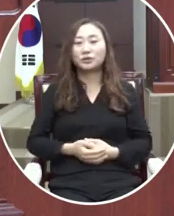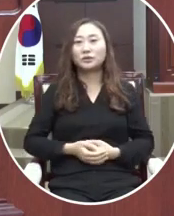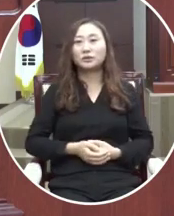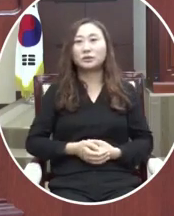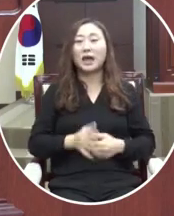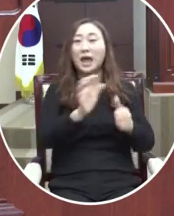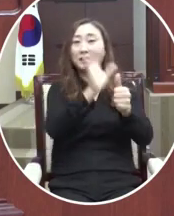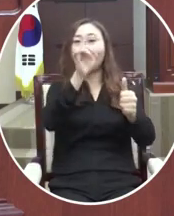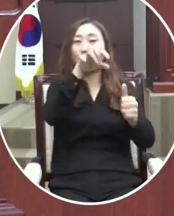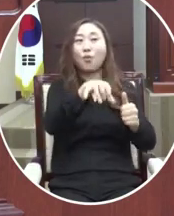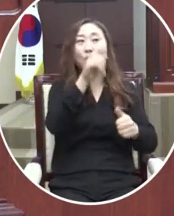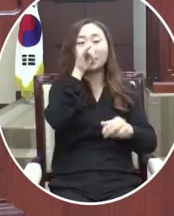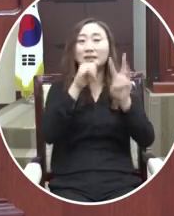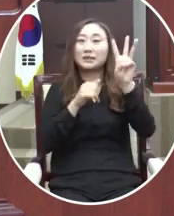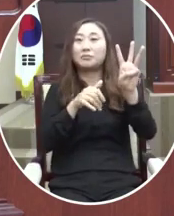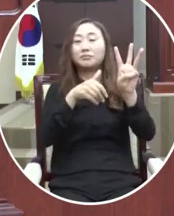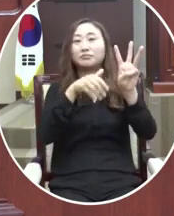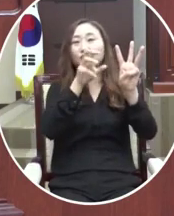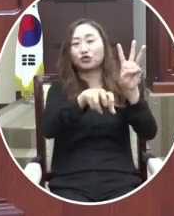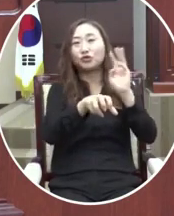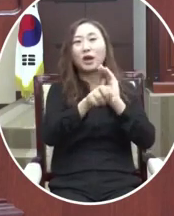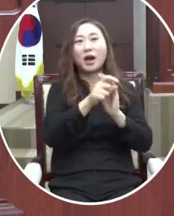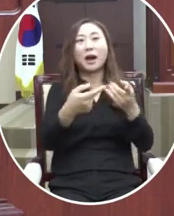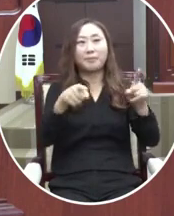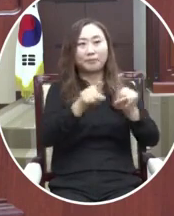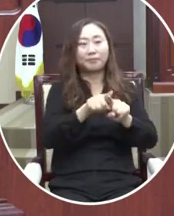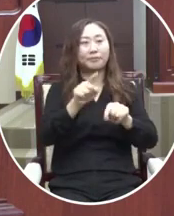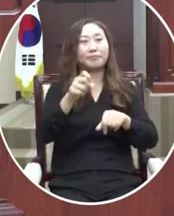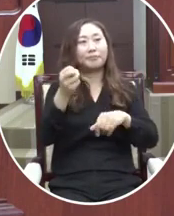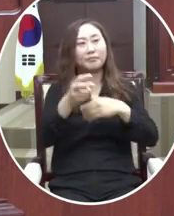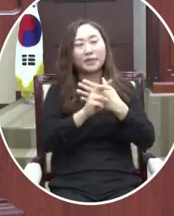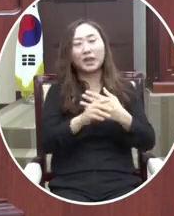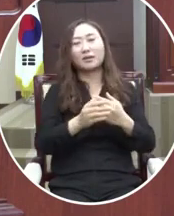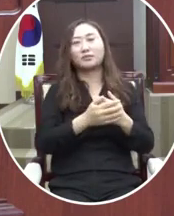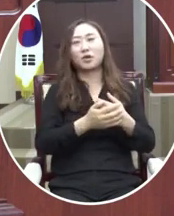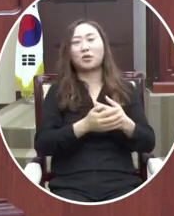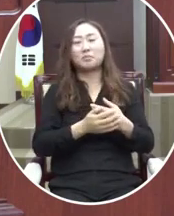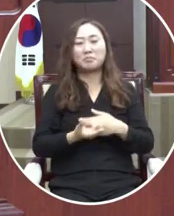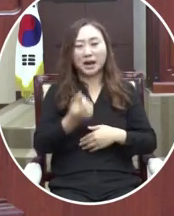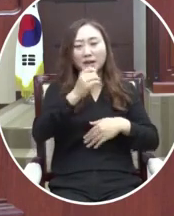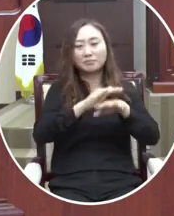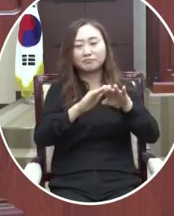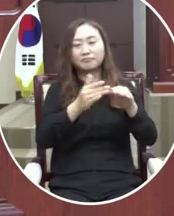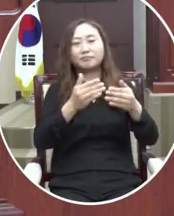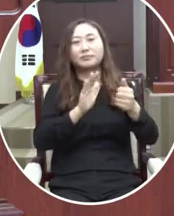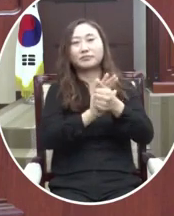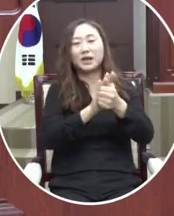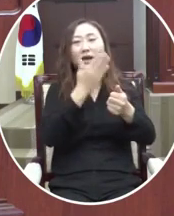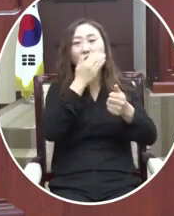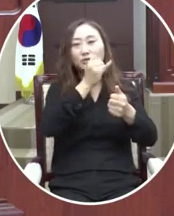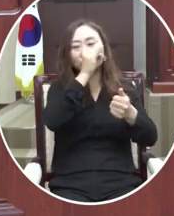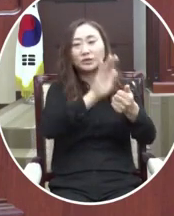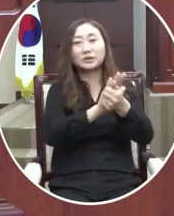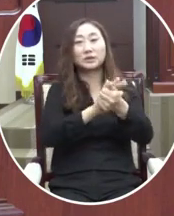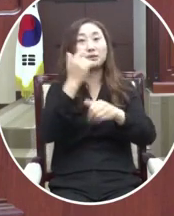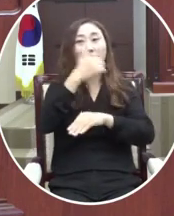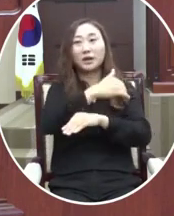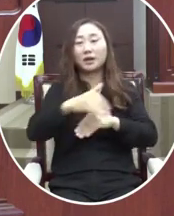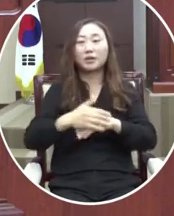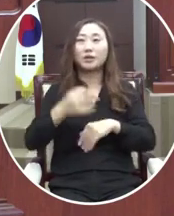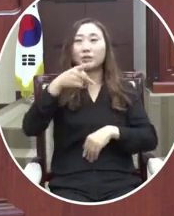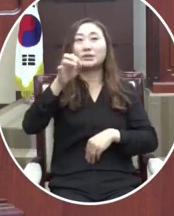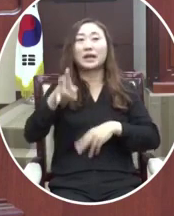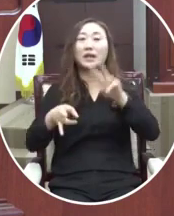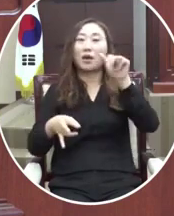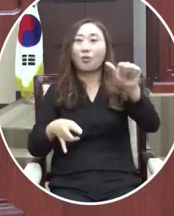있습니다 해제된 3구역 공공 재개발과 함께 신속이 진행되도록 적국 지원해 나가겠습니다 아울로 상기 오독